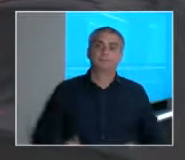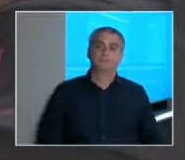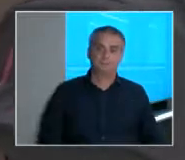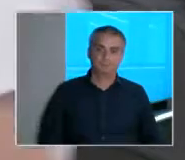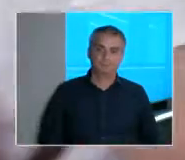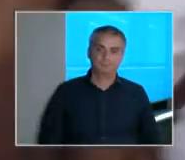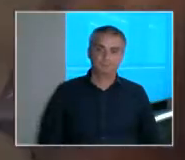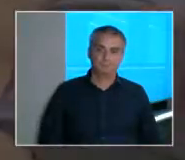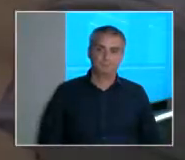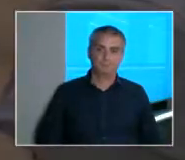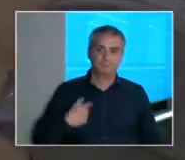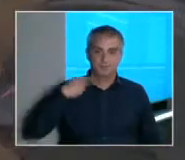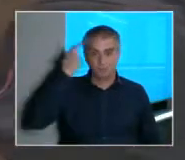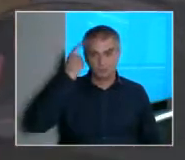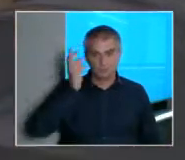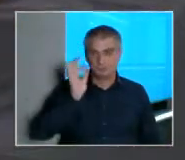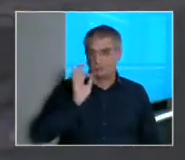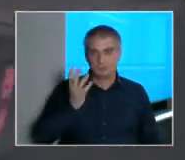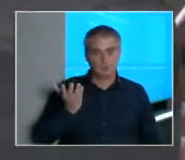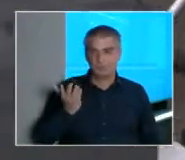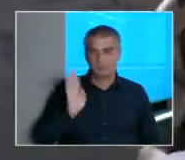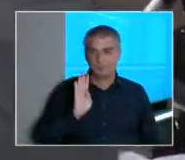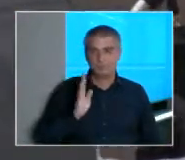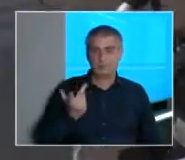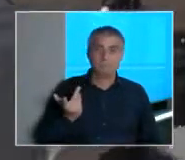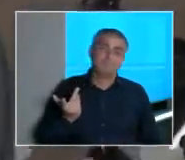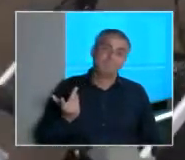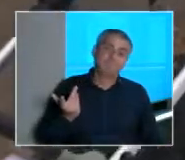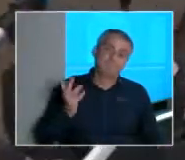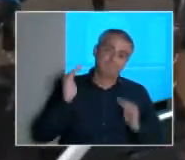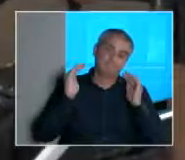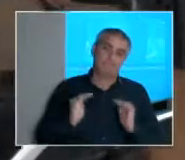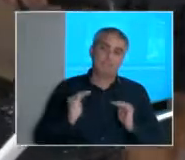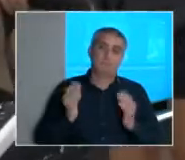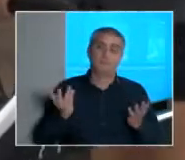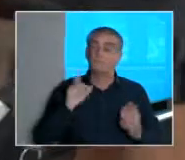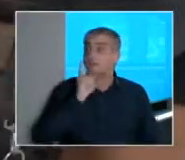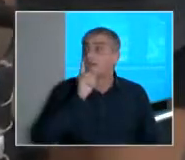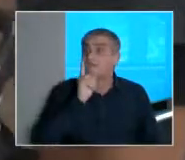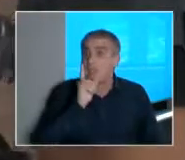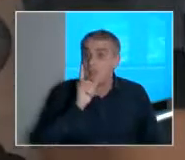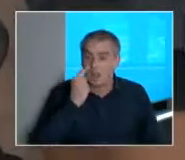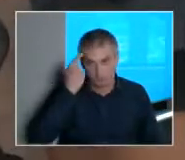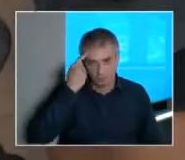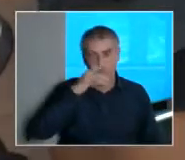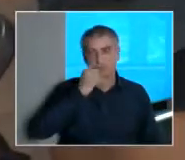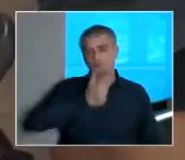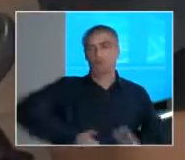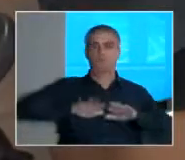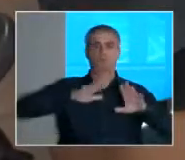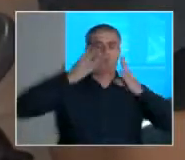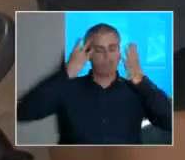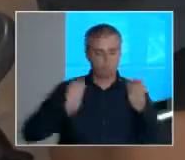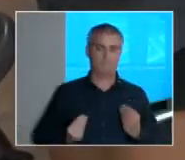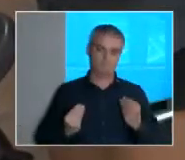לא יודעת, כי נראה לי שהסיכויים קצת לביבי, לא יודעת, ירדו. אם כי אני חושבת שהוא באמת ראש ממשלה